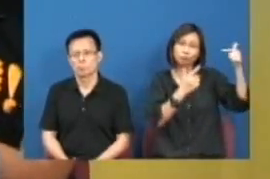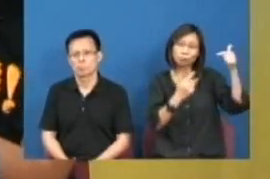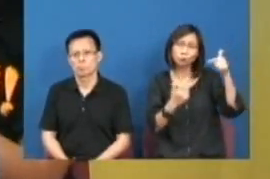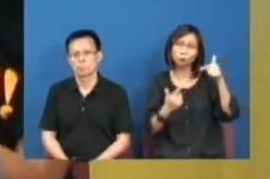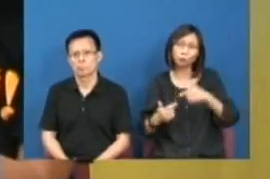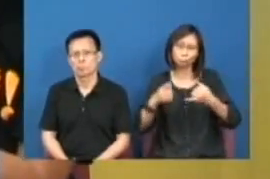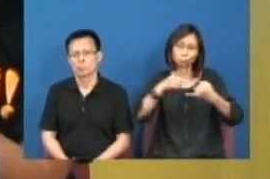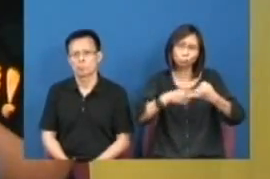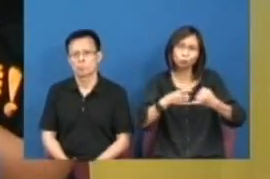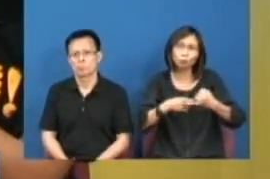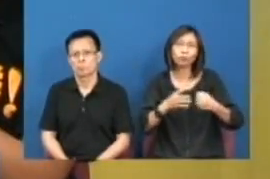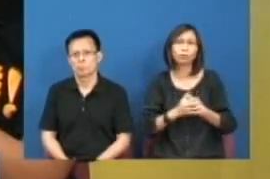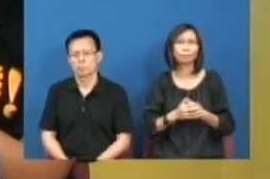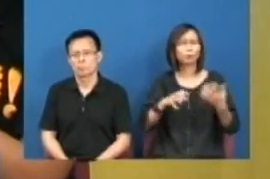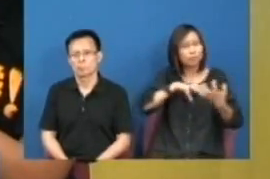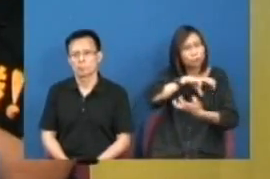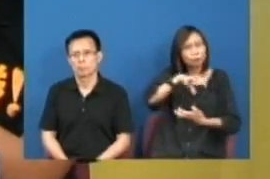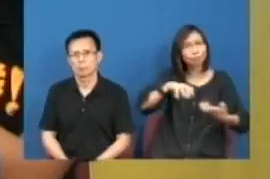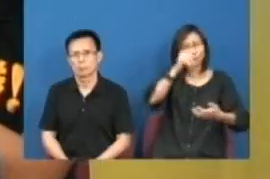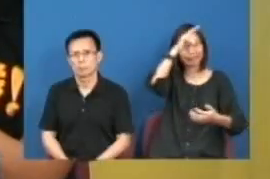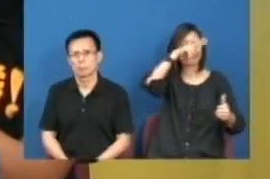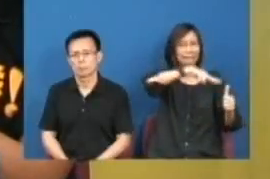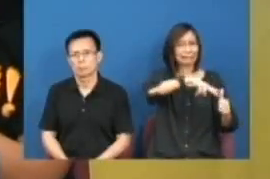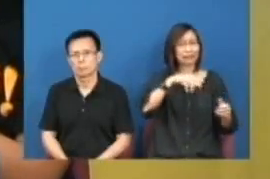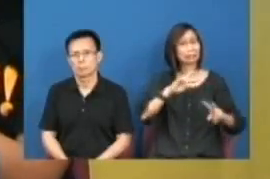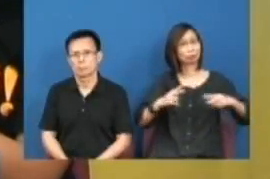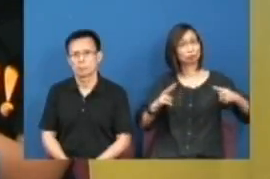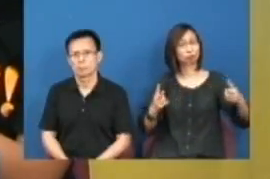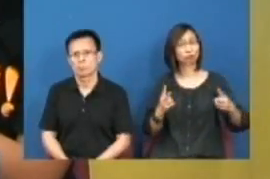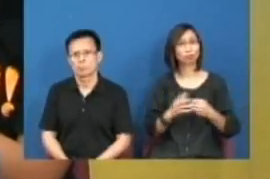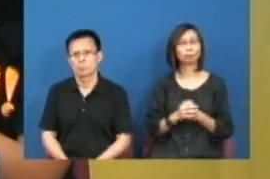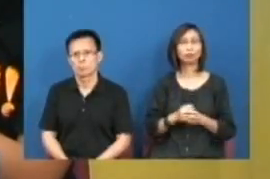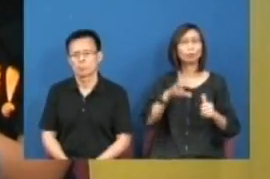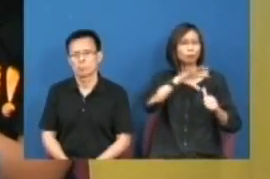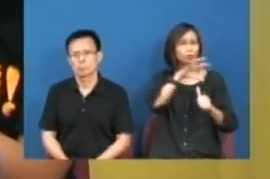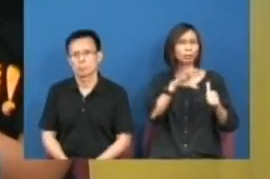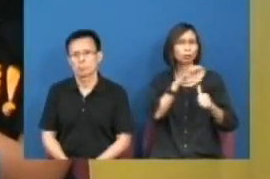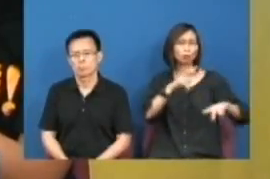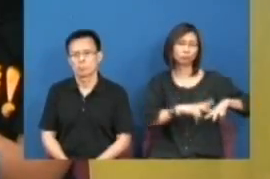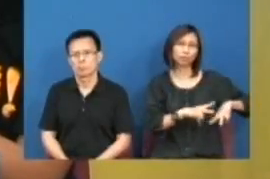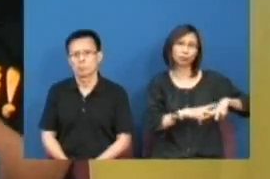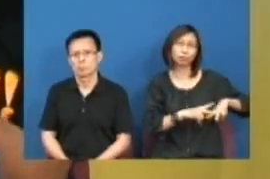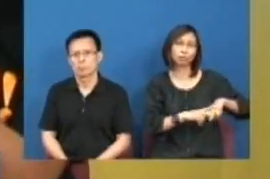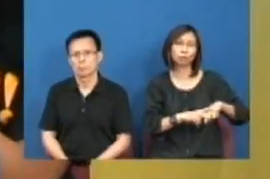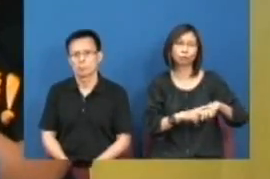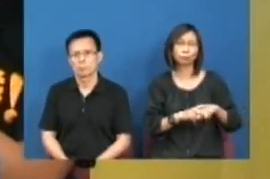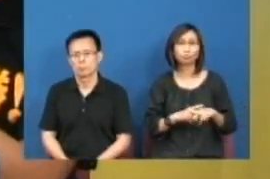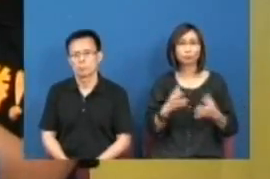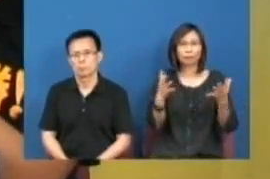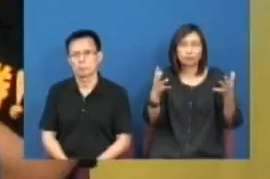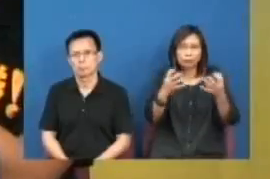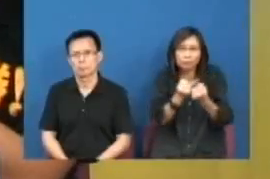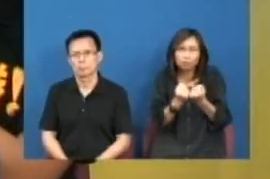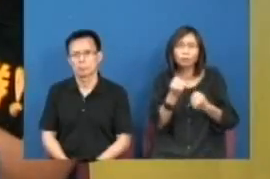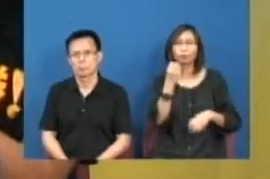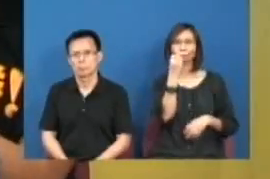其實依一啲錯綜複雜，依內部政治變化咧，其實好大程度上都會影響到究竟即係中央會唔會進一步收緊對香港嗰個